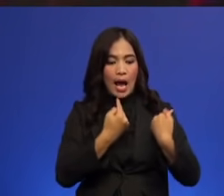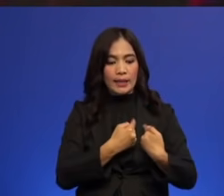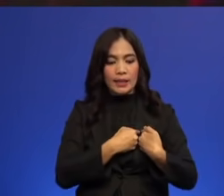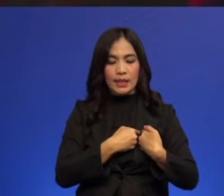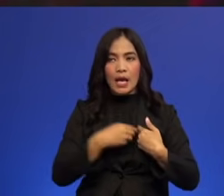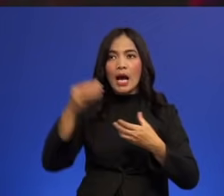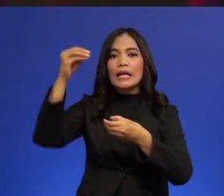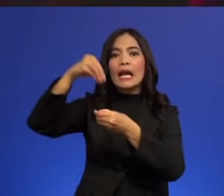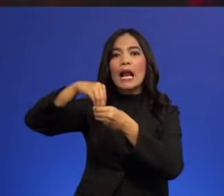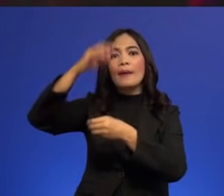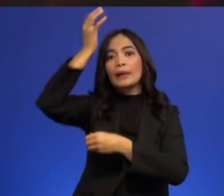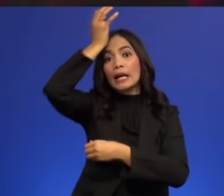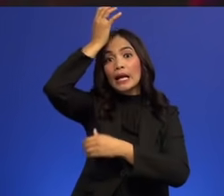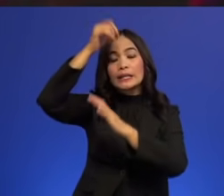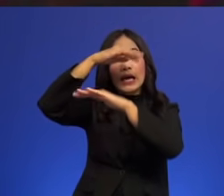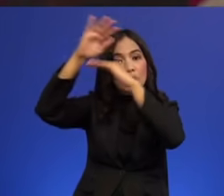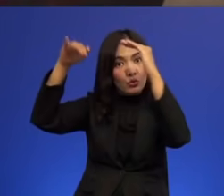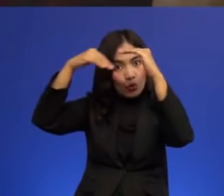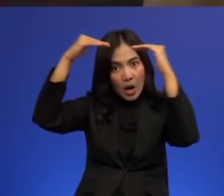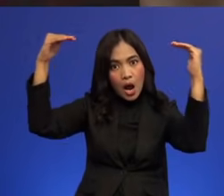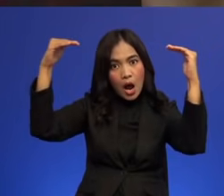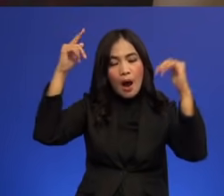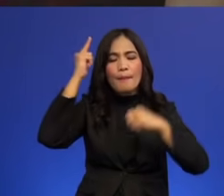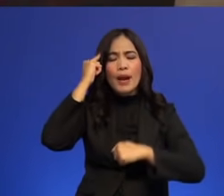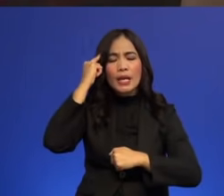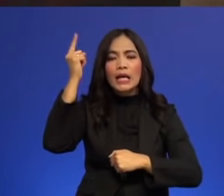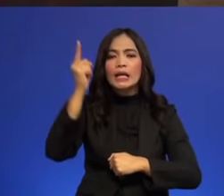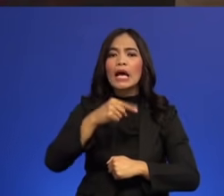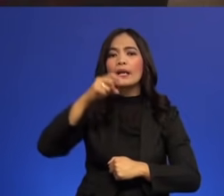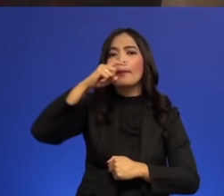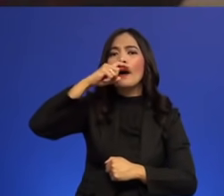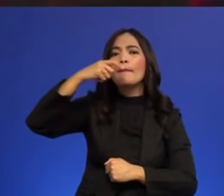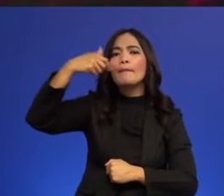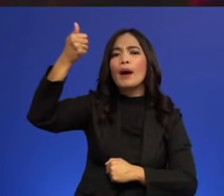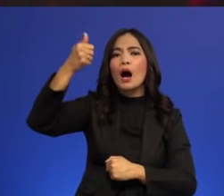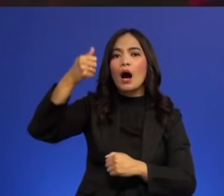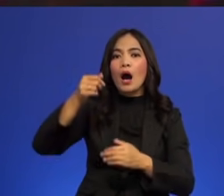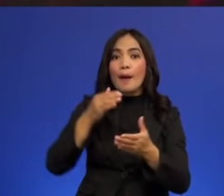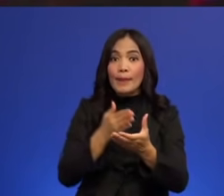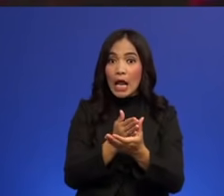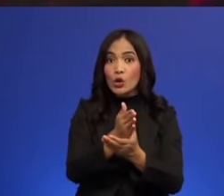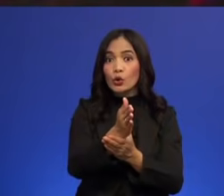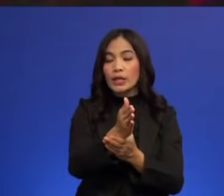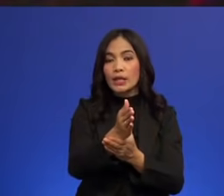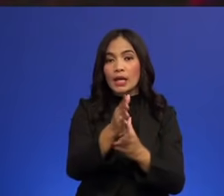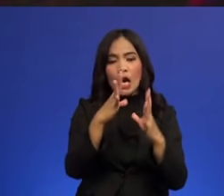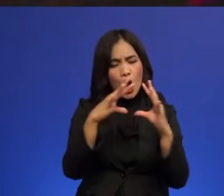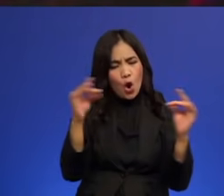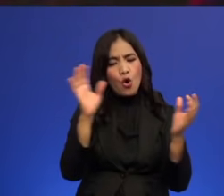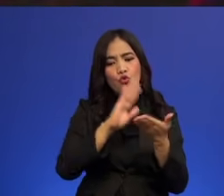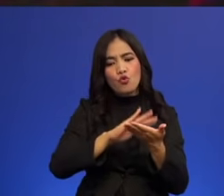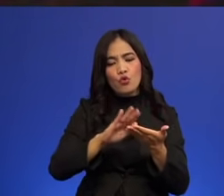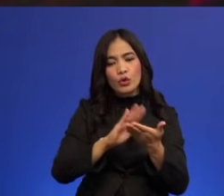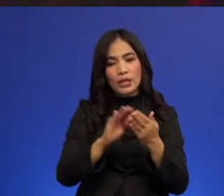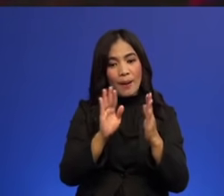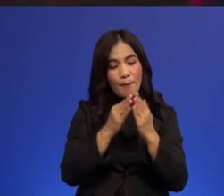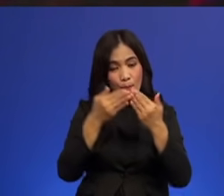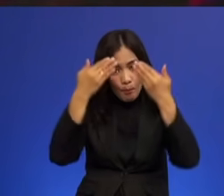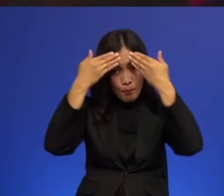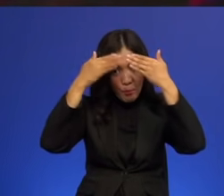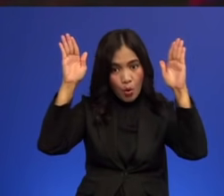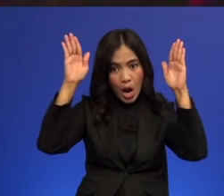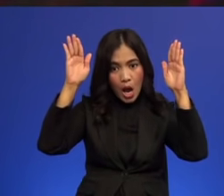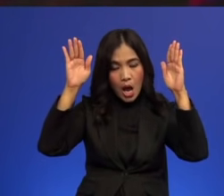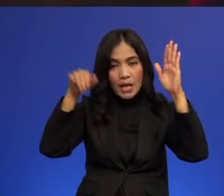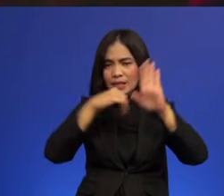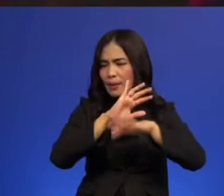kerajaan surga. Kita belajar dari Bapa melalui Roh Kudus yang akan membuka pikiran